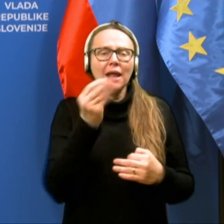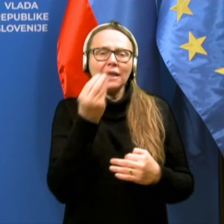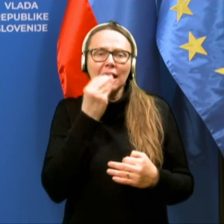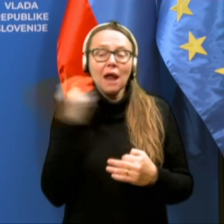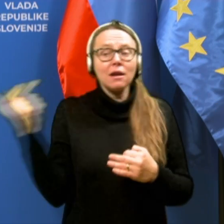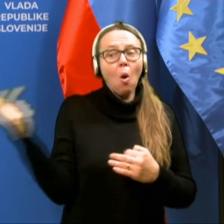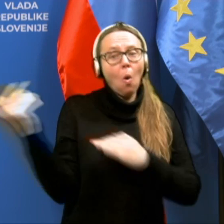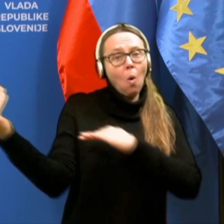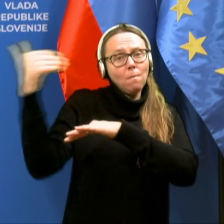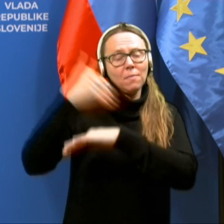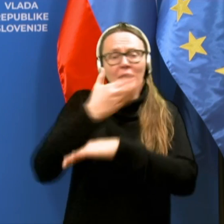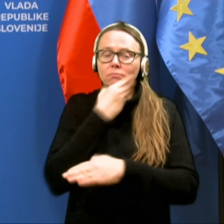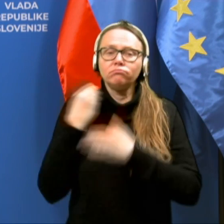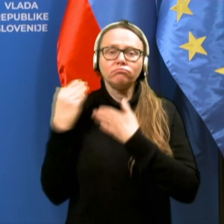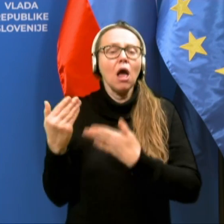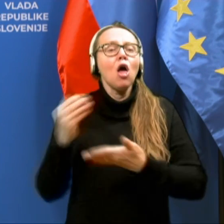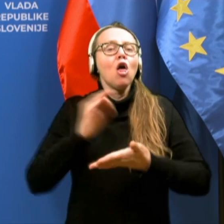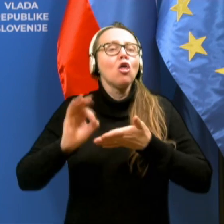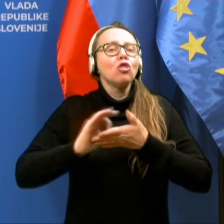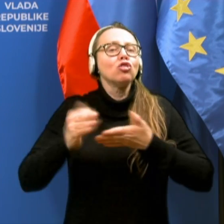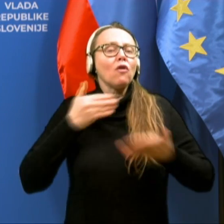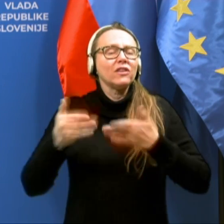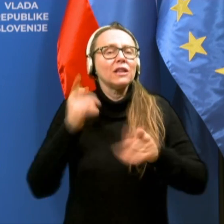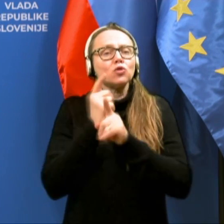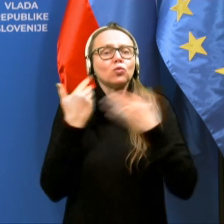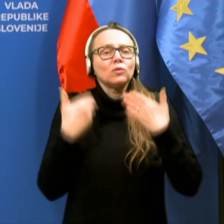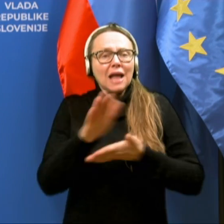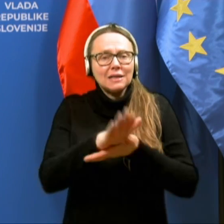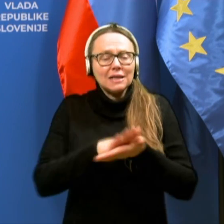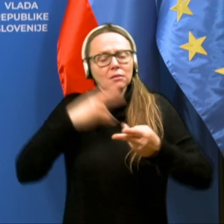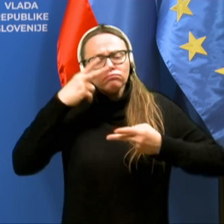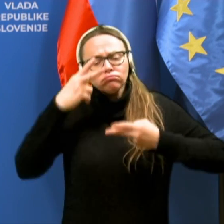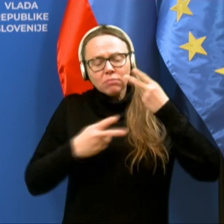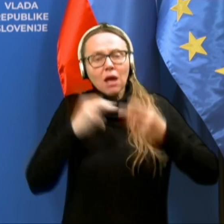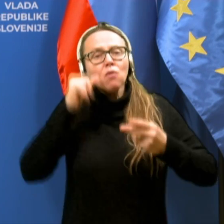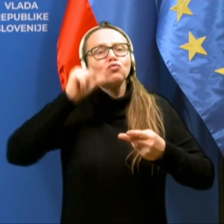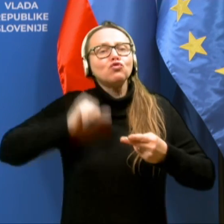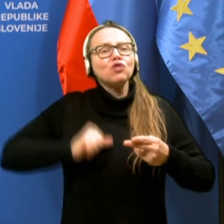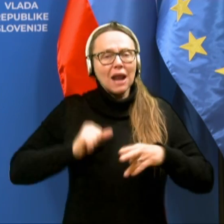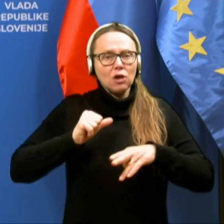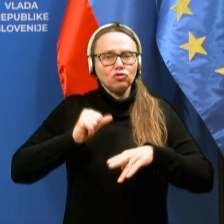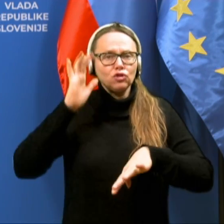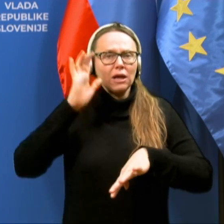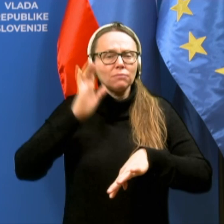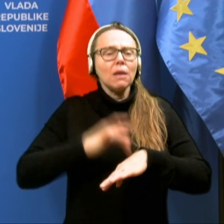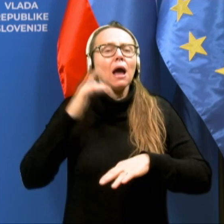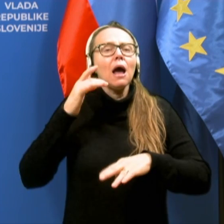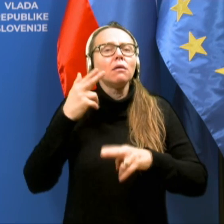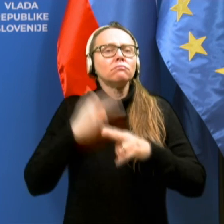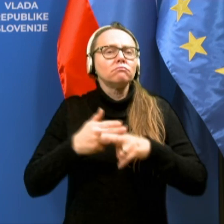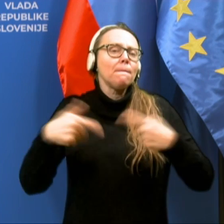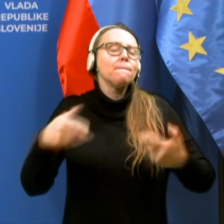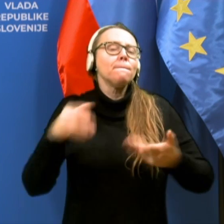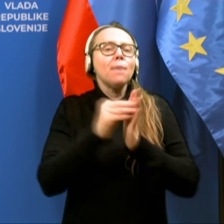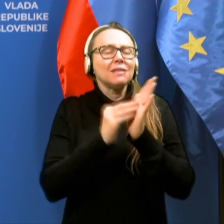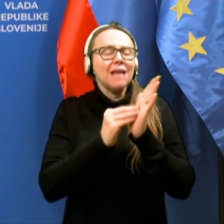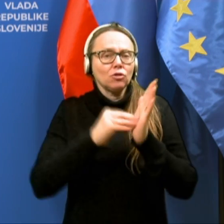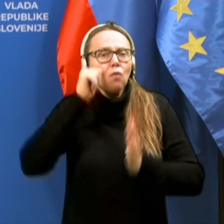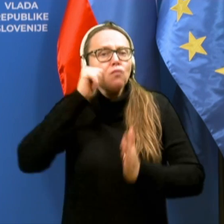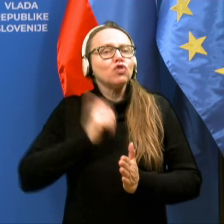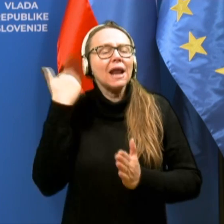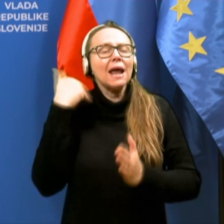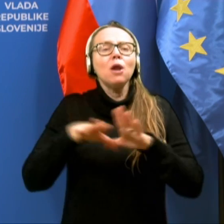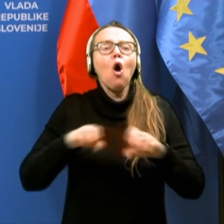pozdravljam. Novinarsko konferenco tudi danes začenjamo s pregledom včerajšnjih epidemioloških podatkov. Včeraj je